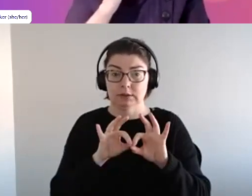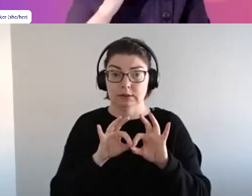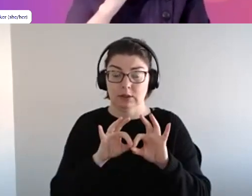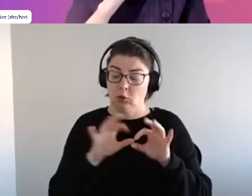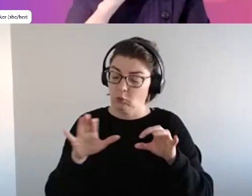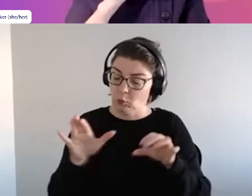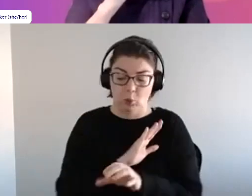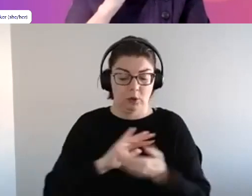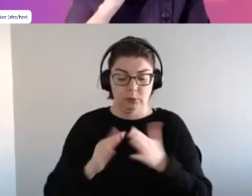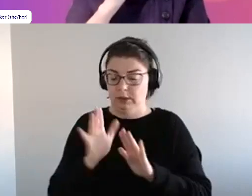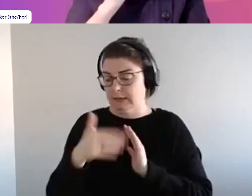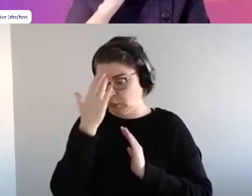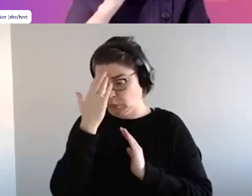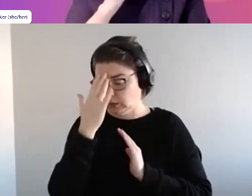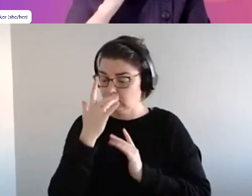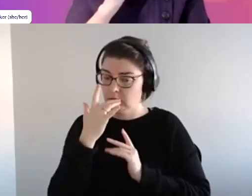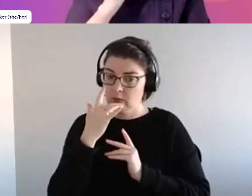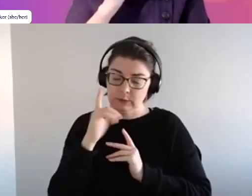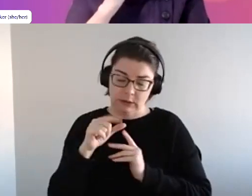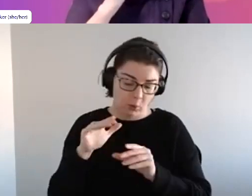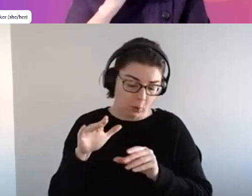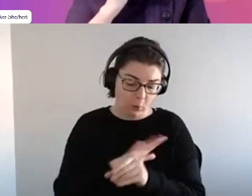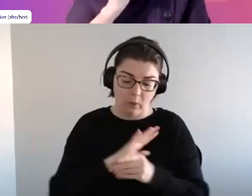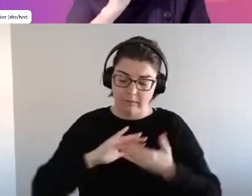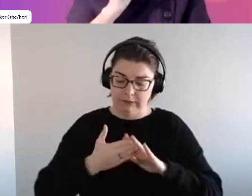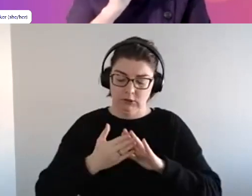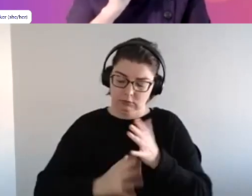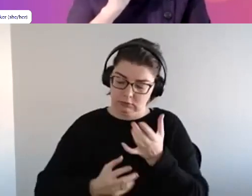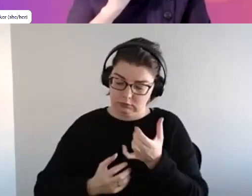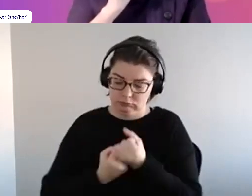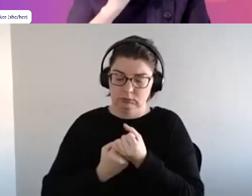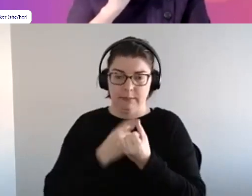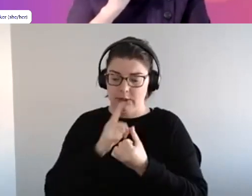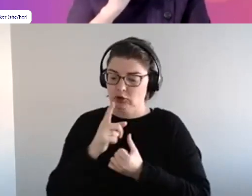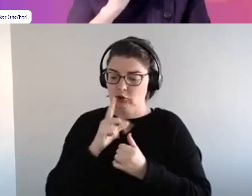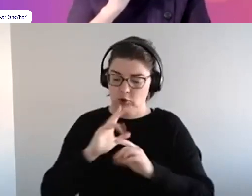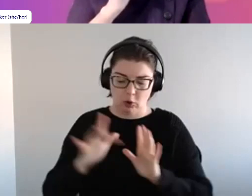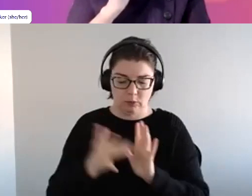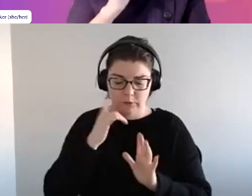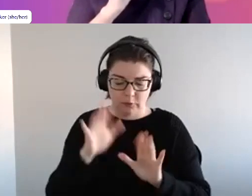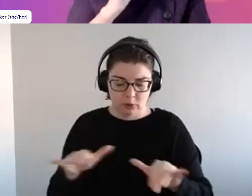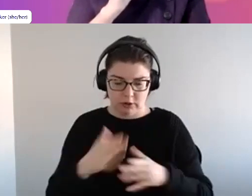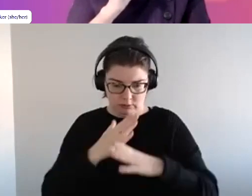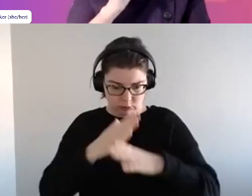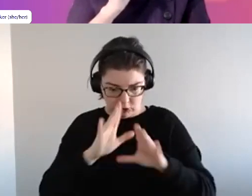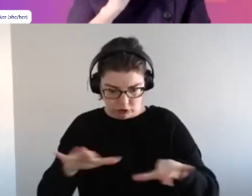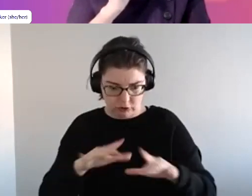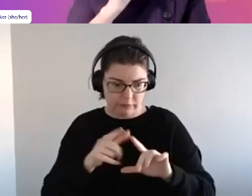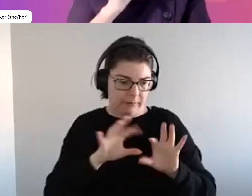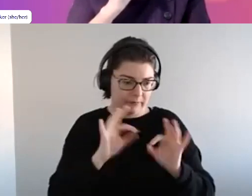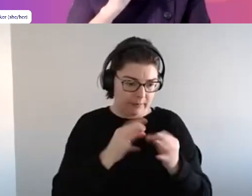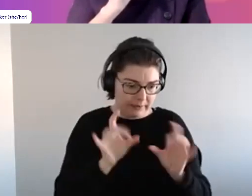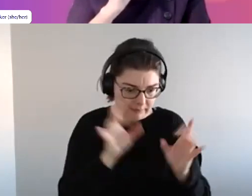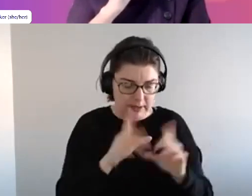c'est l'éducation de toute la communauté ça prend tout un village pour empêcher la maltraitance des enfants et les protéger contre le contrôle